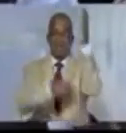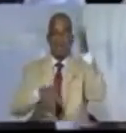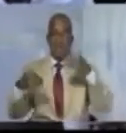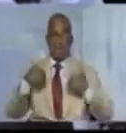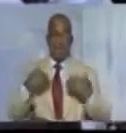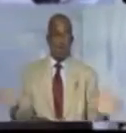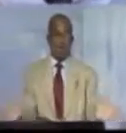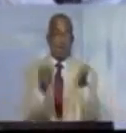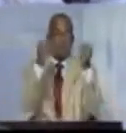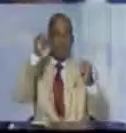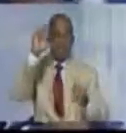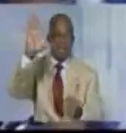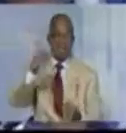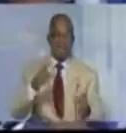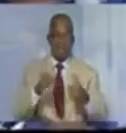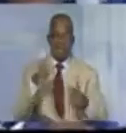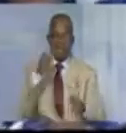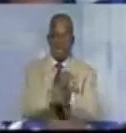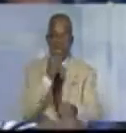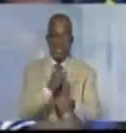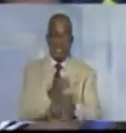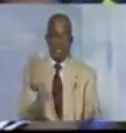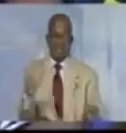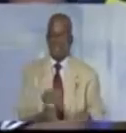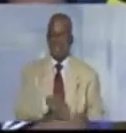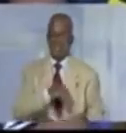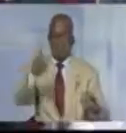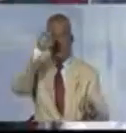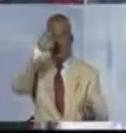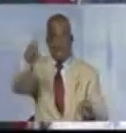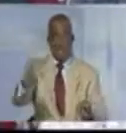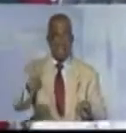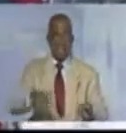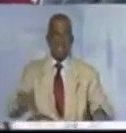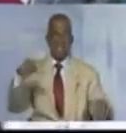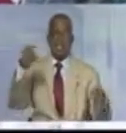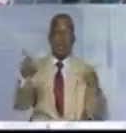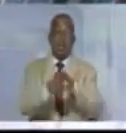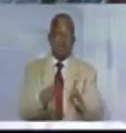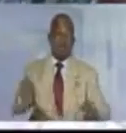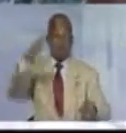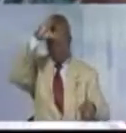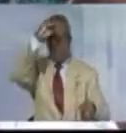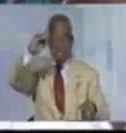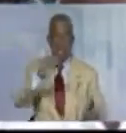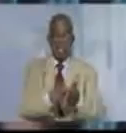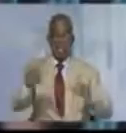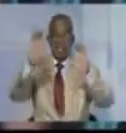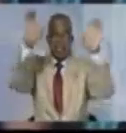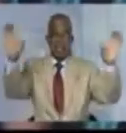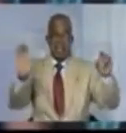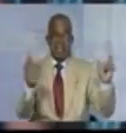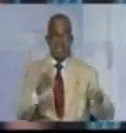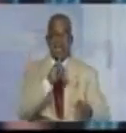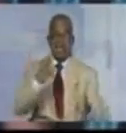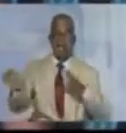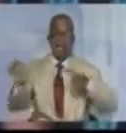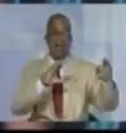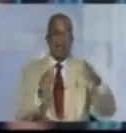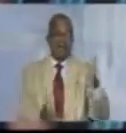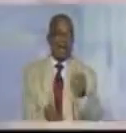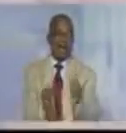davantage travailler tout en refusant d'être des citoyennes de seconde zone. Cette cérémonie a été marquée par la remise de plusieurs